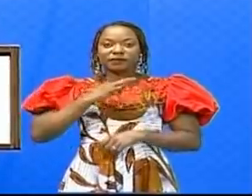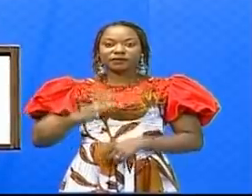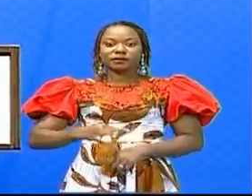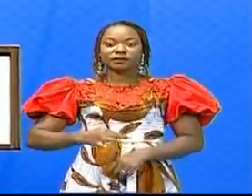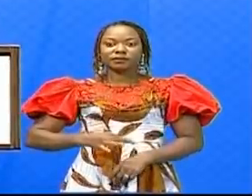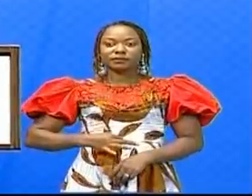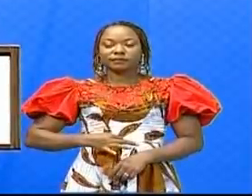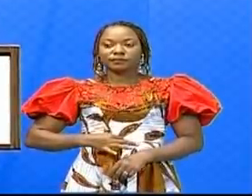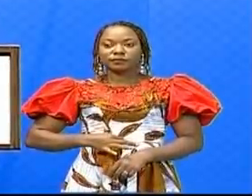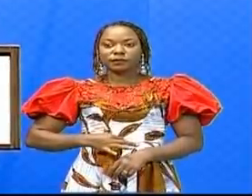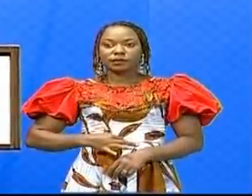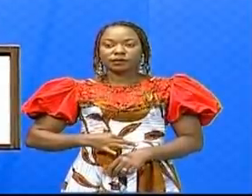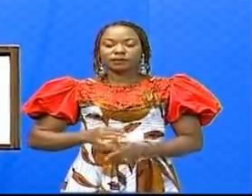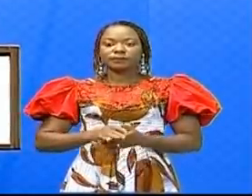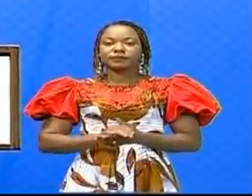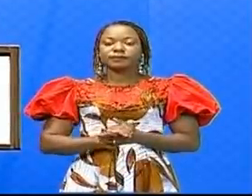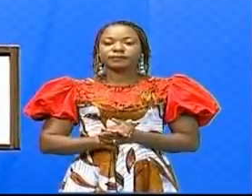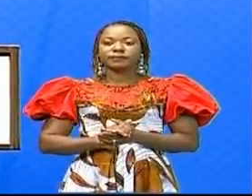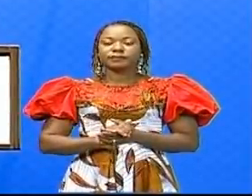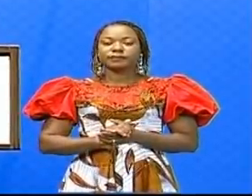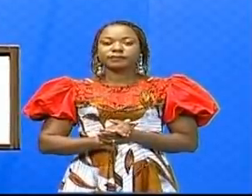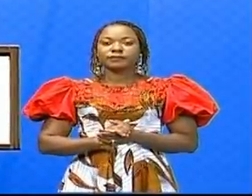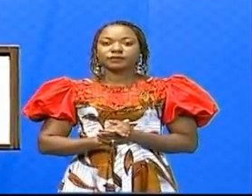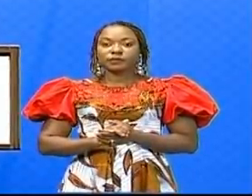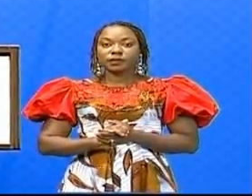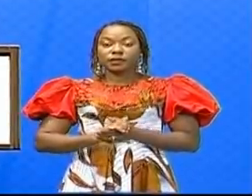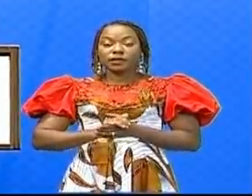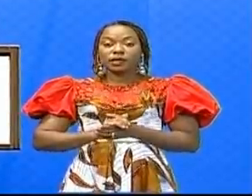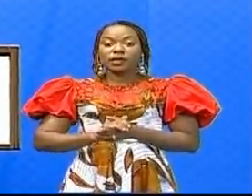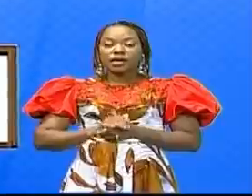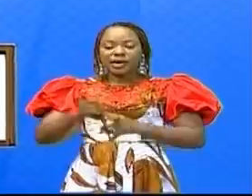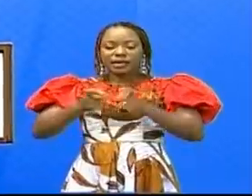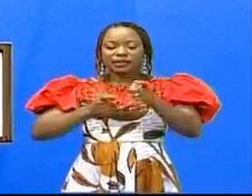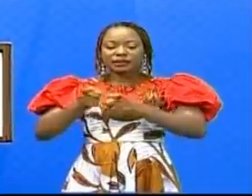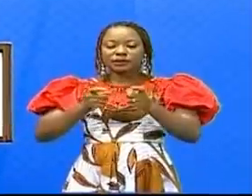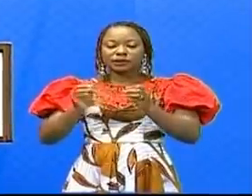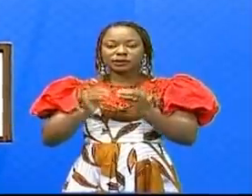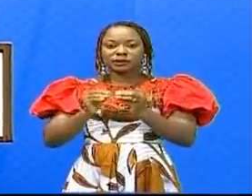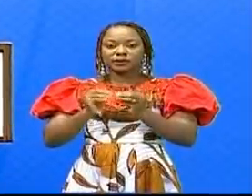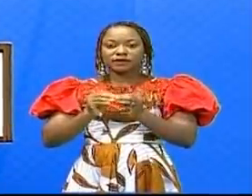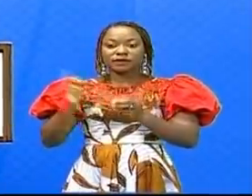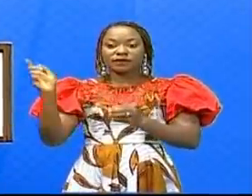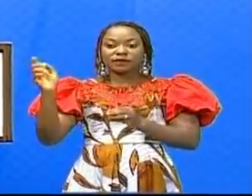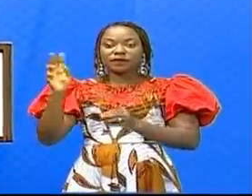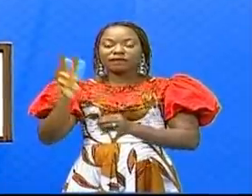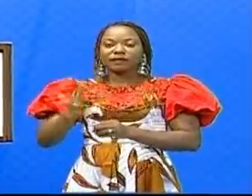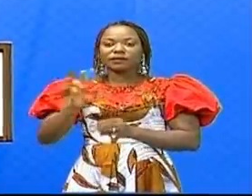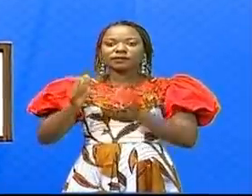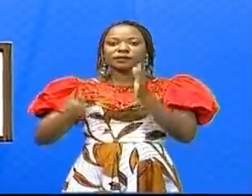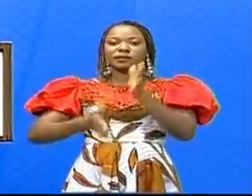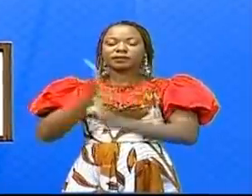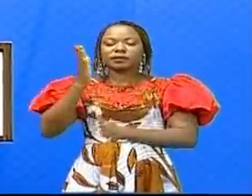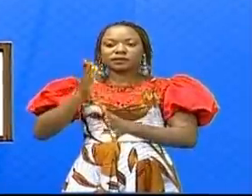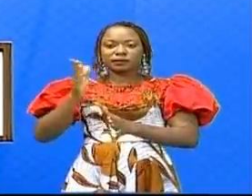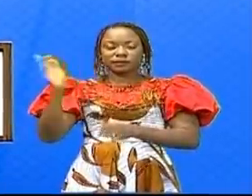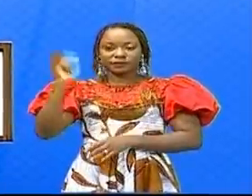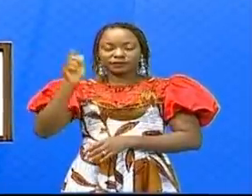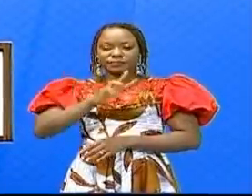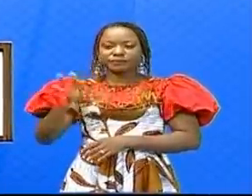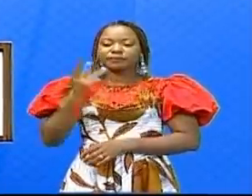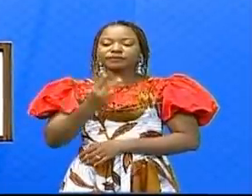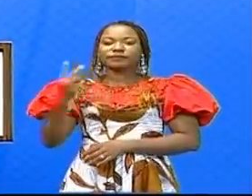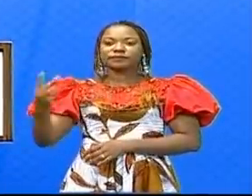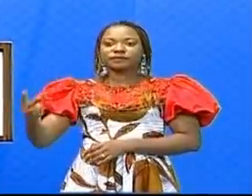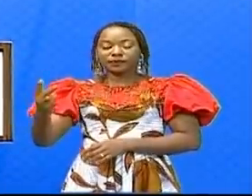Antoine Tshisekedi Tshilombo, a présidé ce vendredi 15 avril 2022 par visioconférence